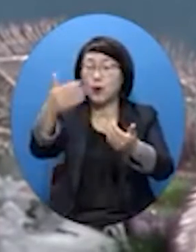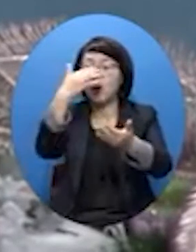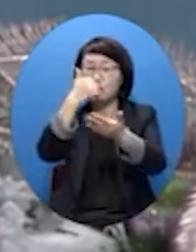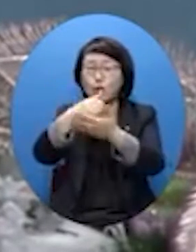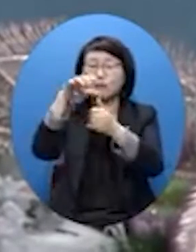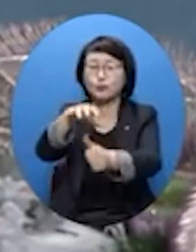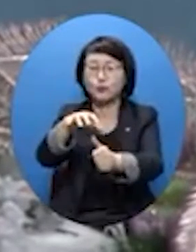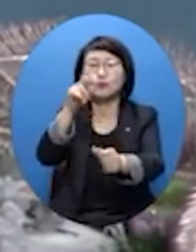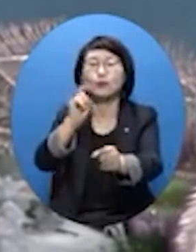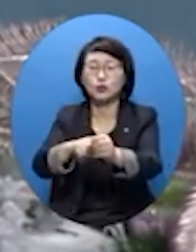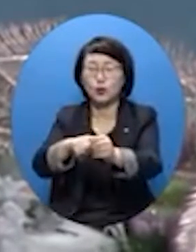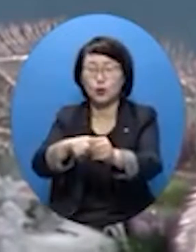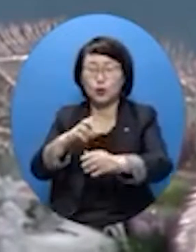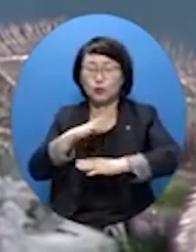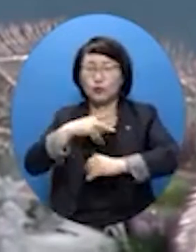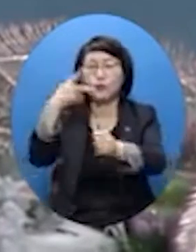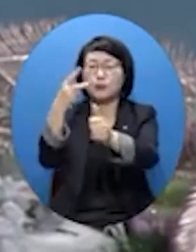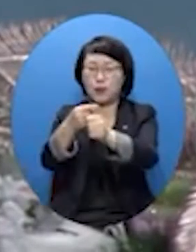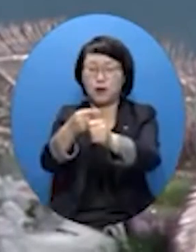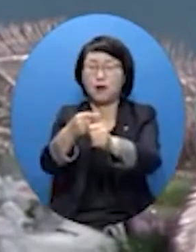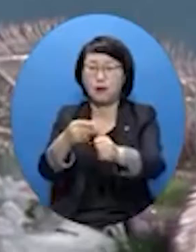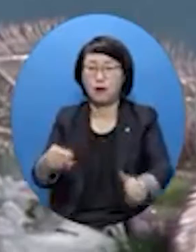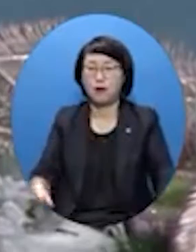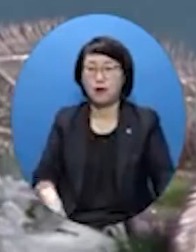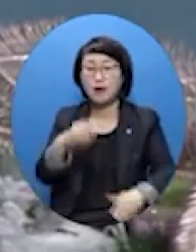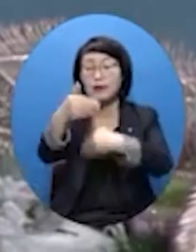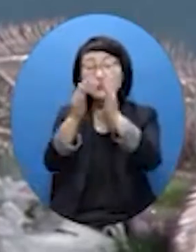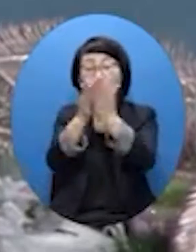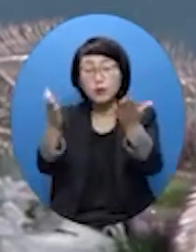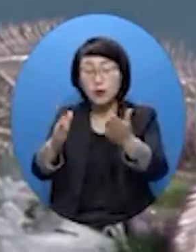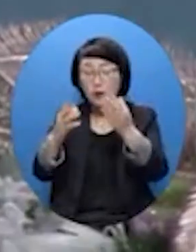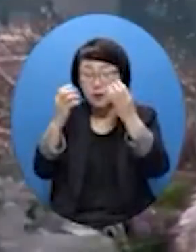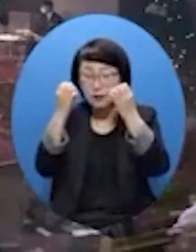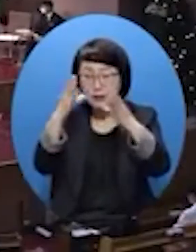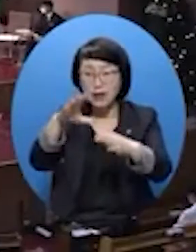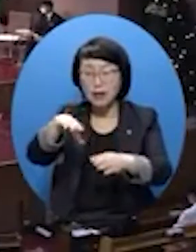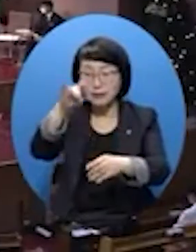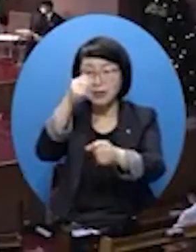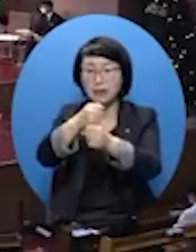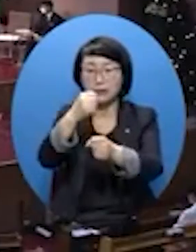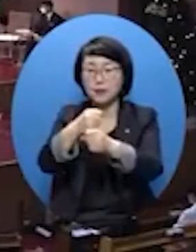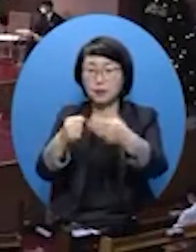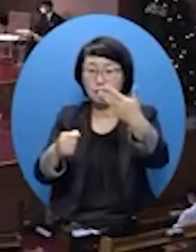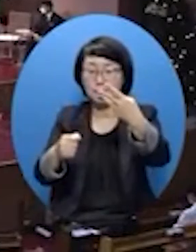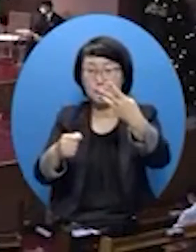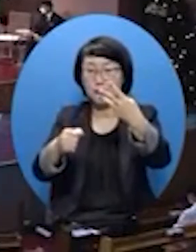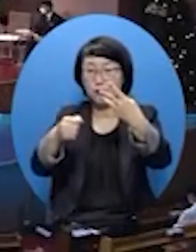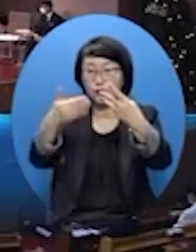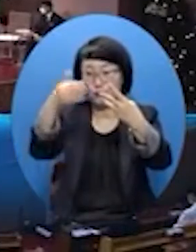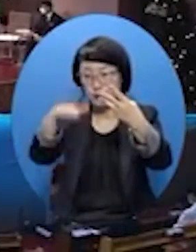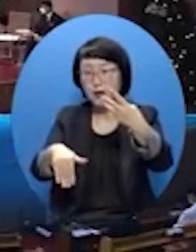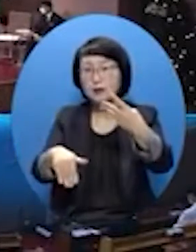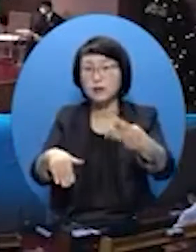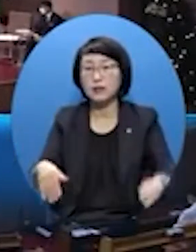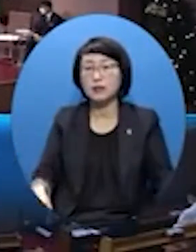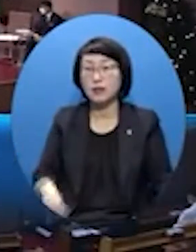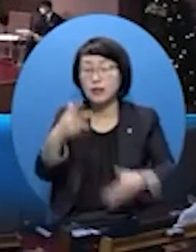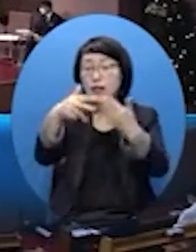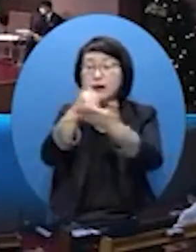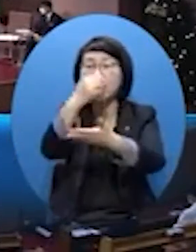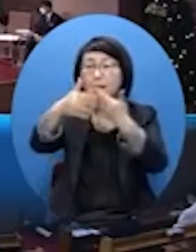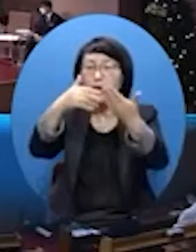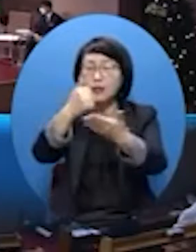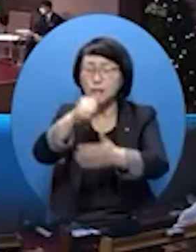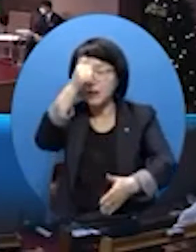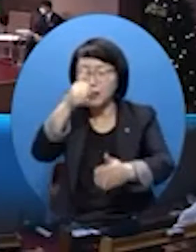있게 하려고 두려움을 집어넣는 것입니다. 성경 창세기 3장 9절 10절을 보면 이와 같은 말씀이 나옵니다. 야훼